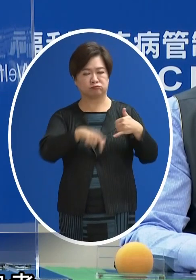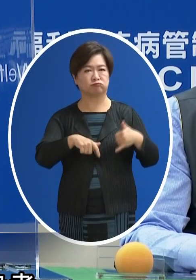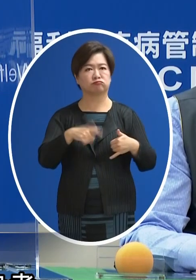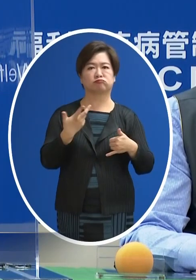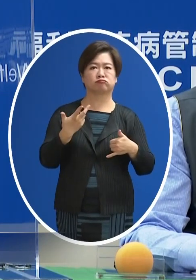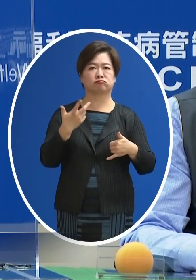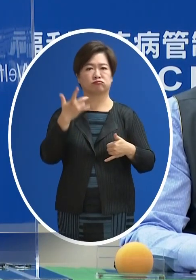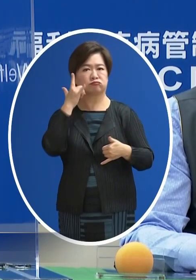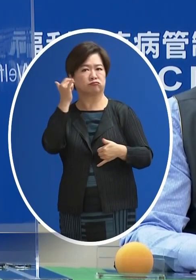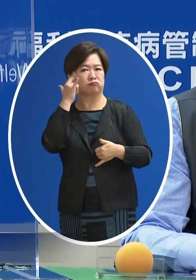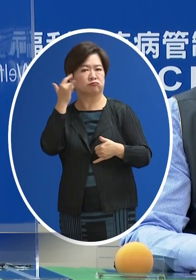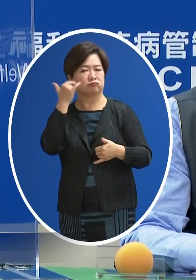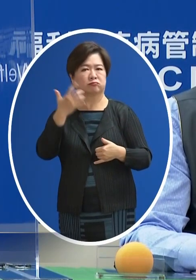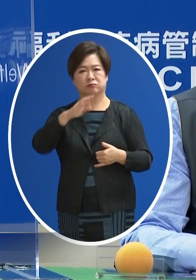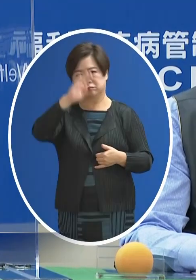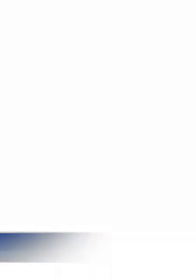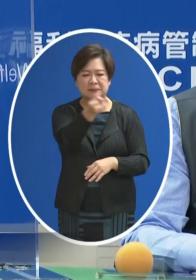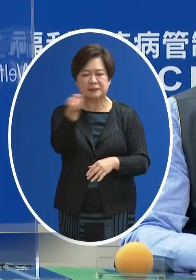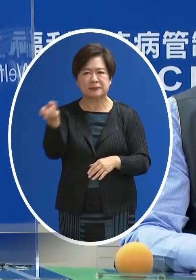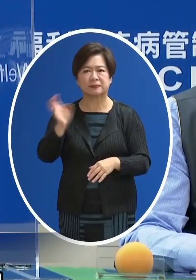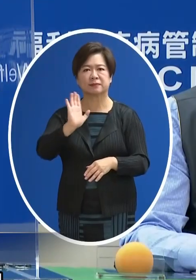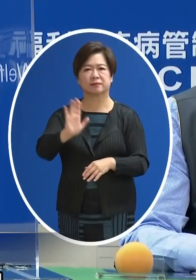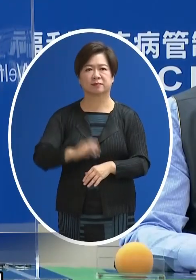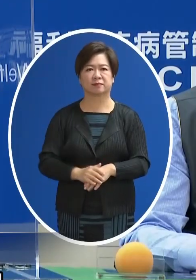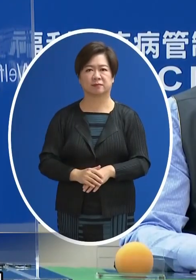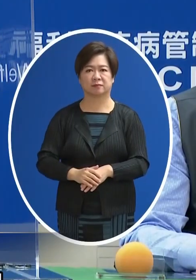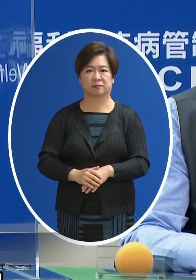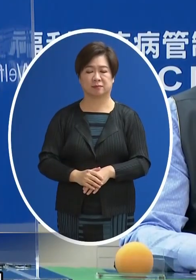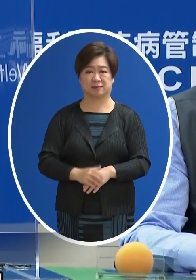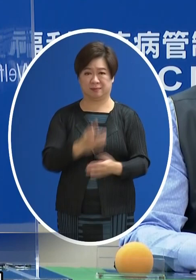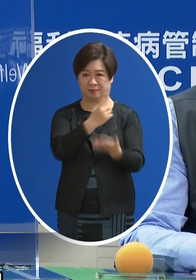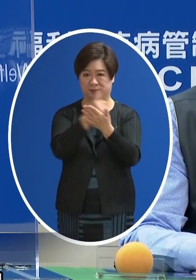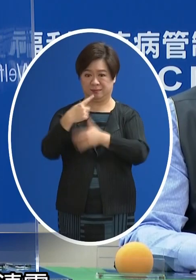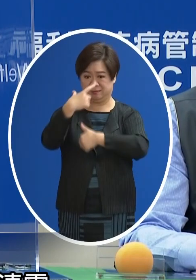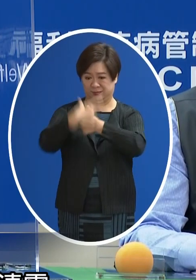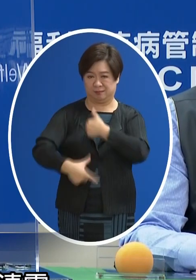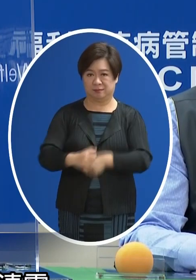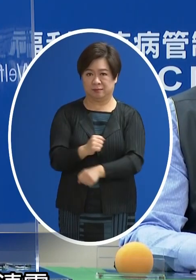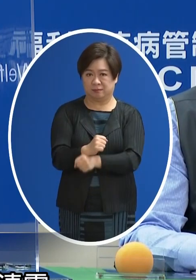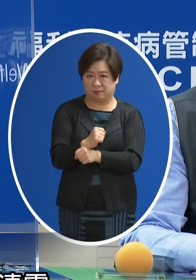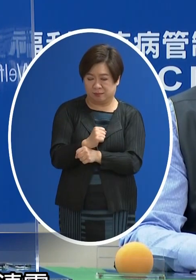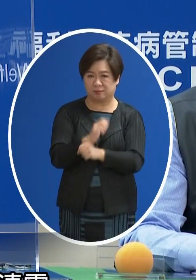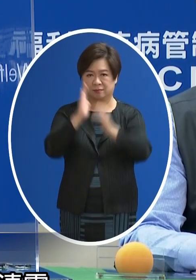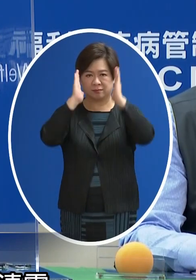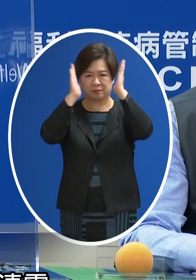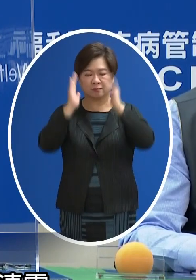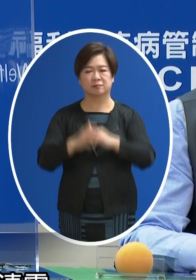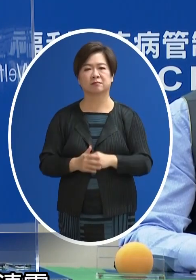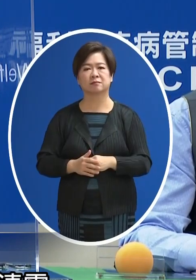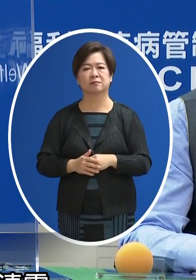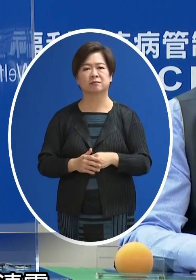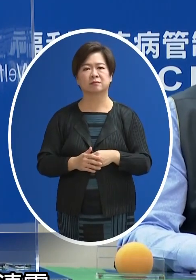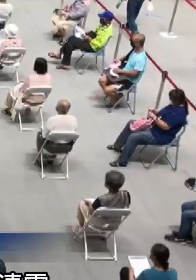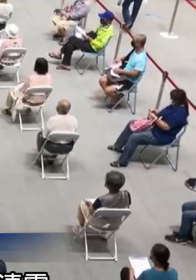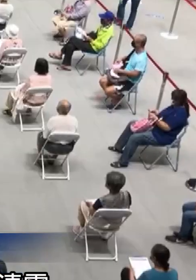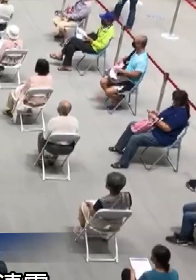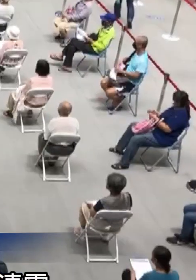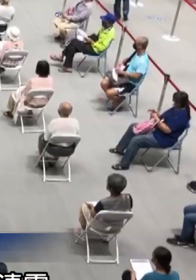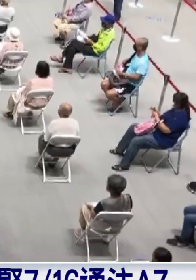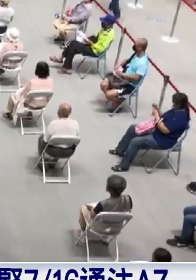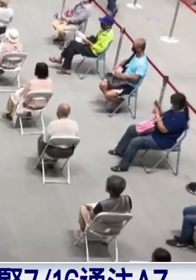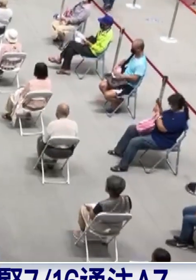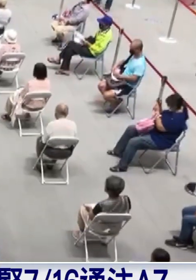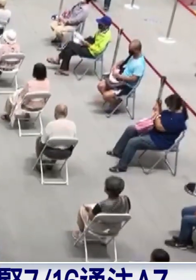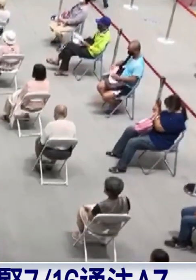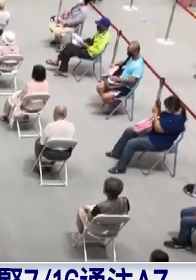染者，那可能都会存在的。除了自己更加警觉之外，也不要把整个希望都放在清零里。 为